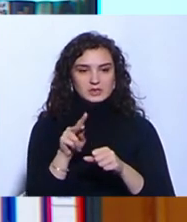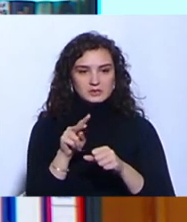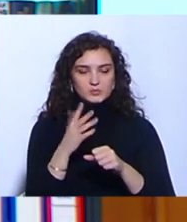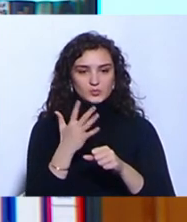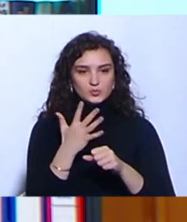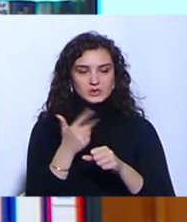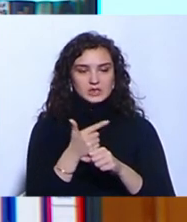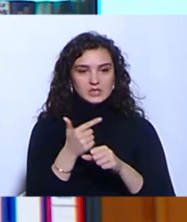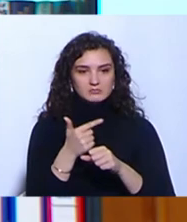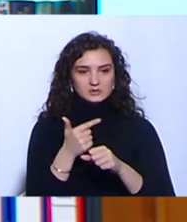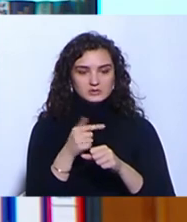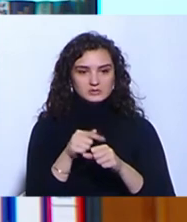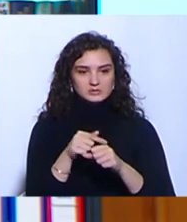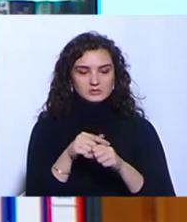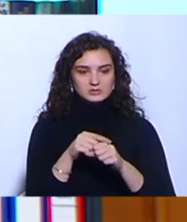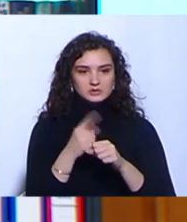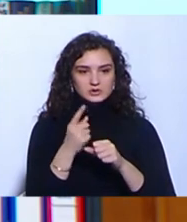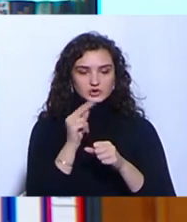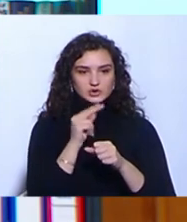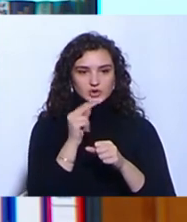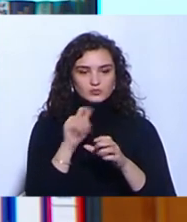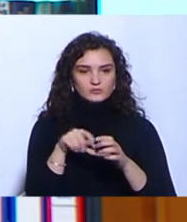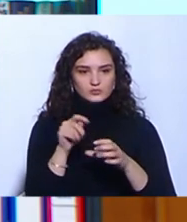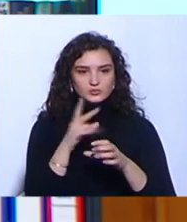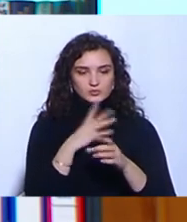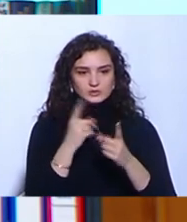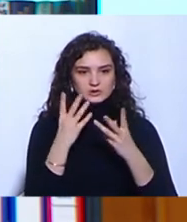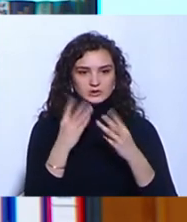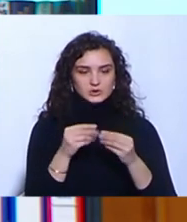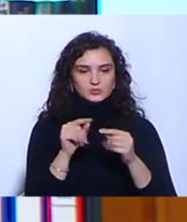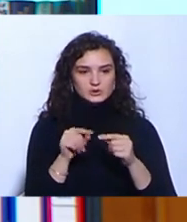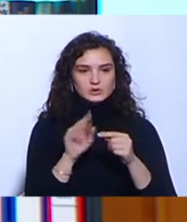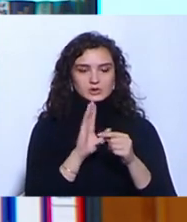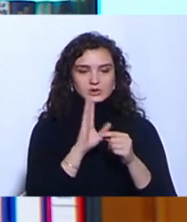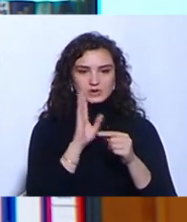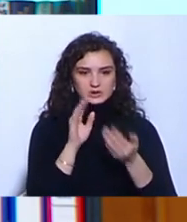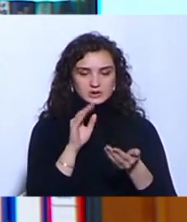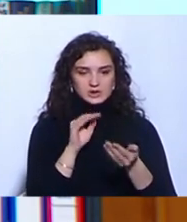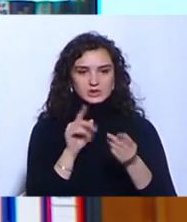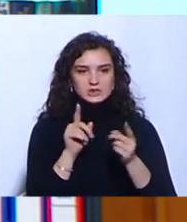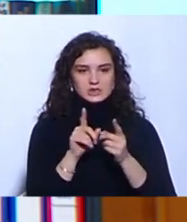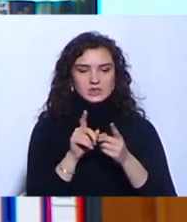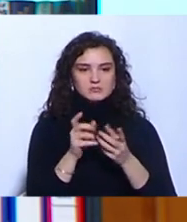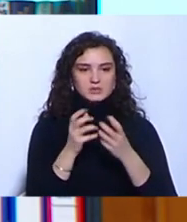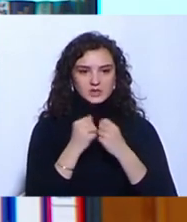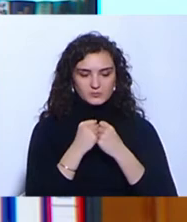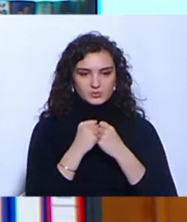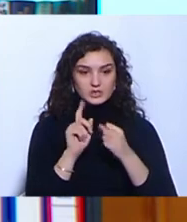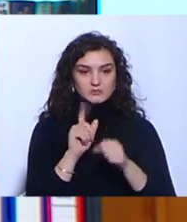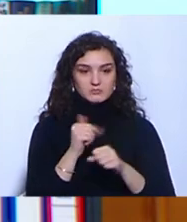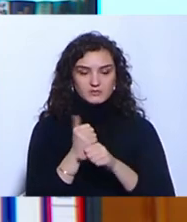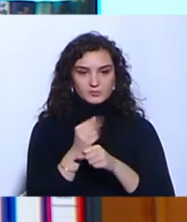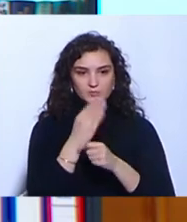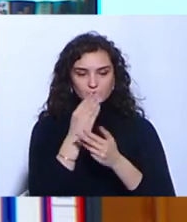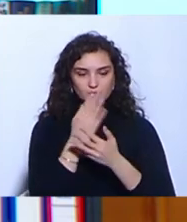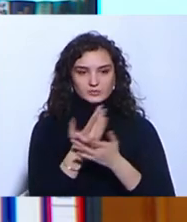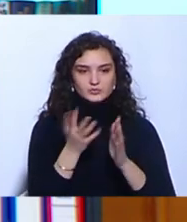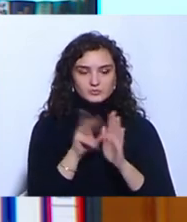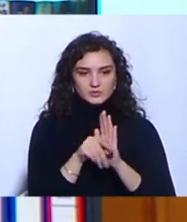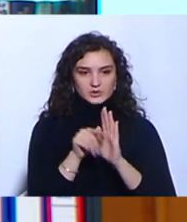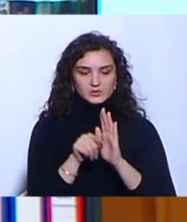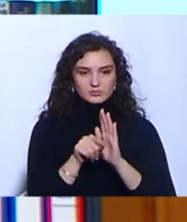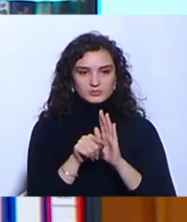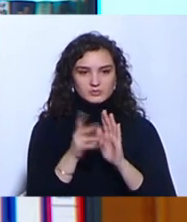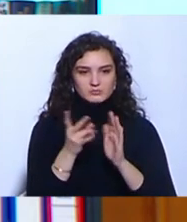5 გრამისა, უფრო სწორად, ერთი ჩაის კოზი უნდა იყოს დღიურად, საგდილითაც, ისეც მიღებული და რაც თავია პროდუქტების